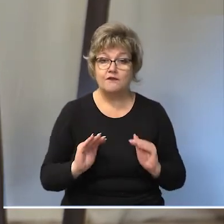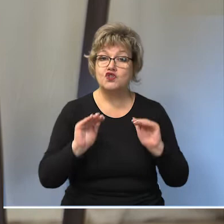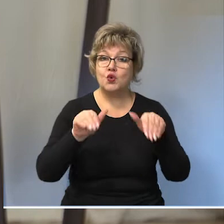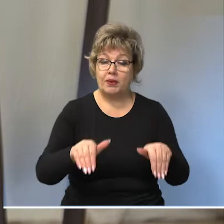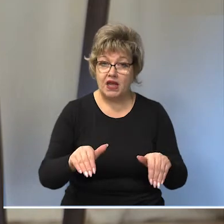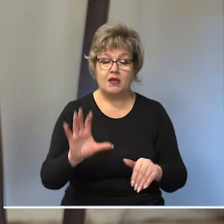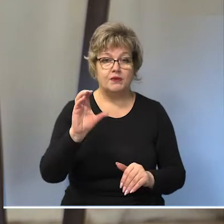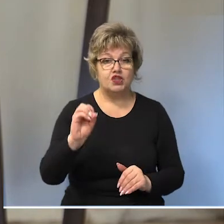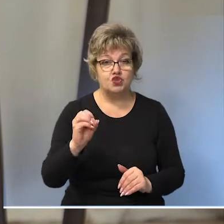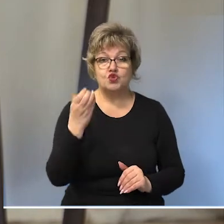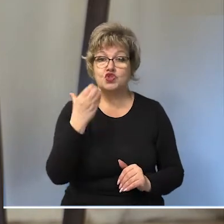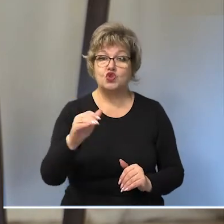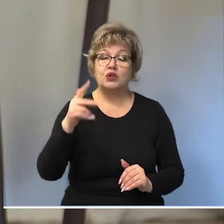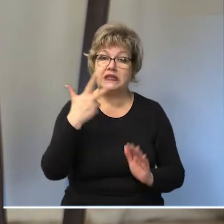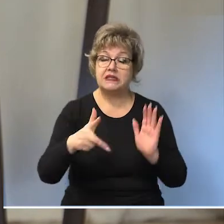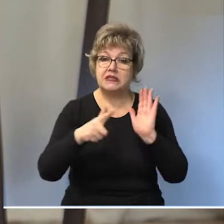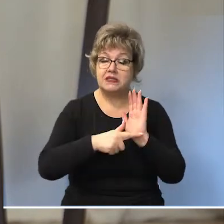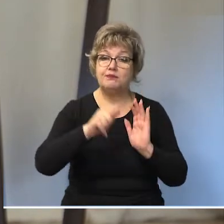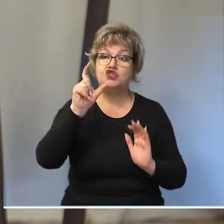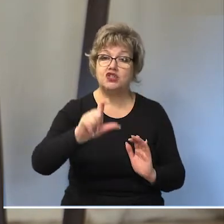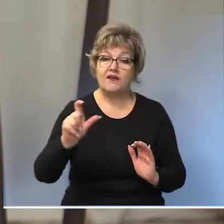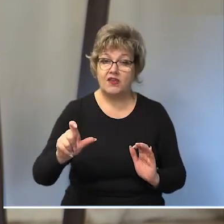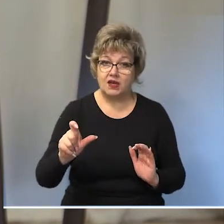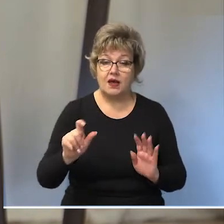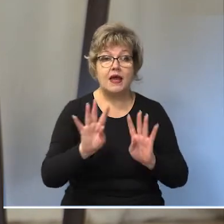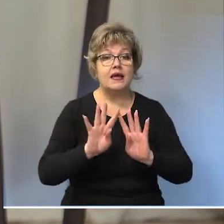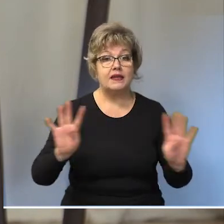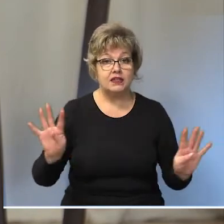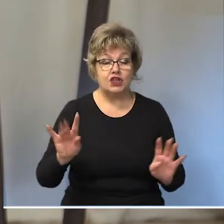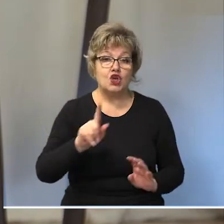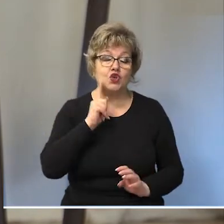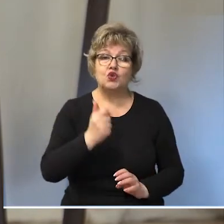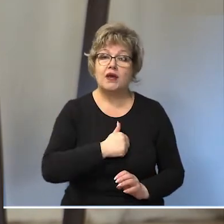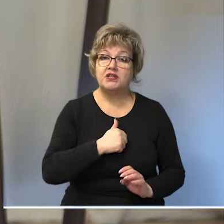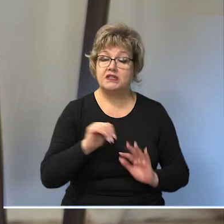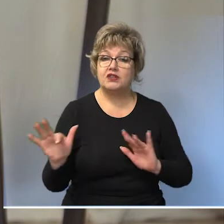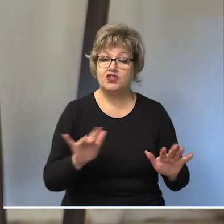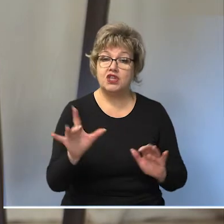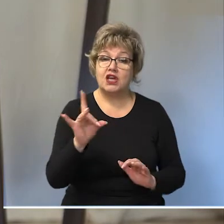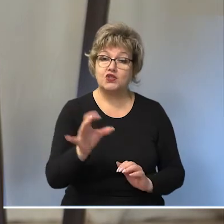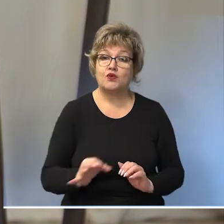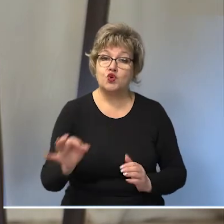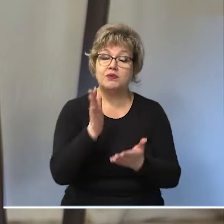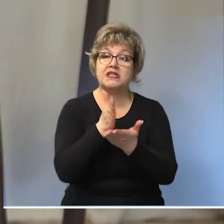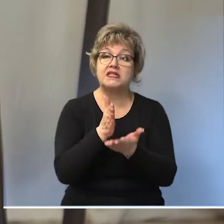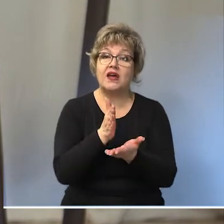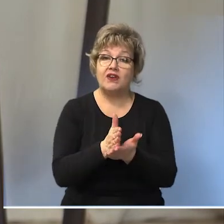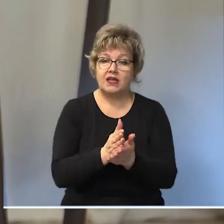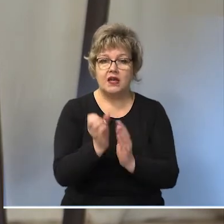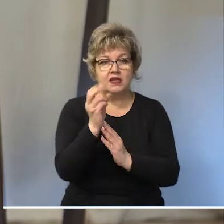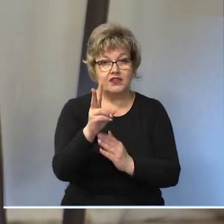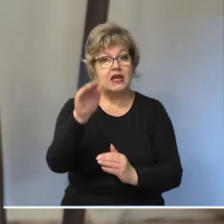день вступлением еще 137 человек ряды юноармейского движения Ростовской области